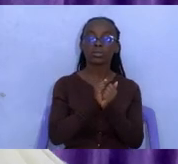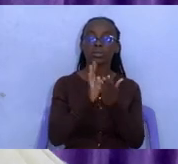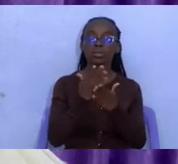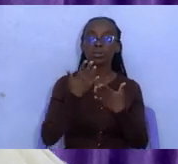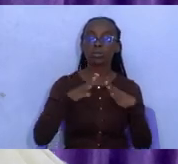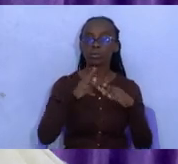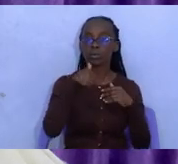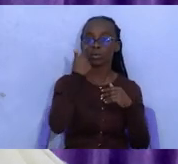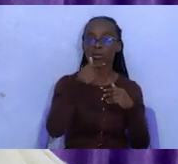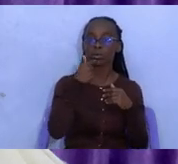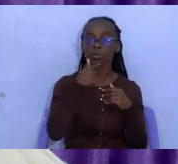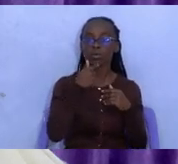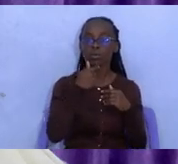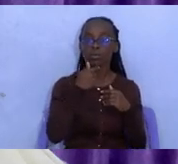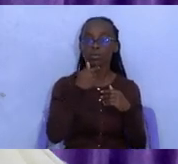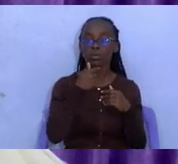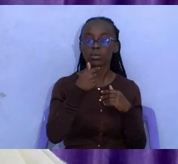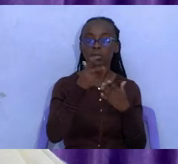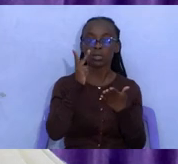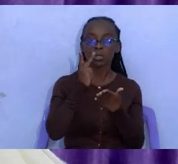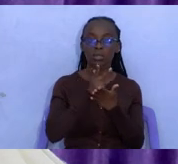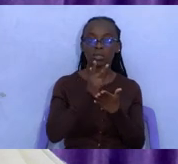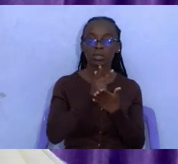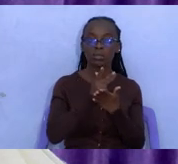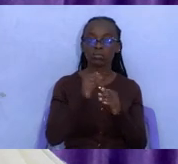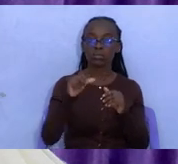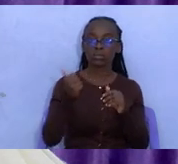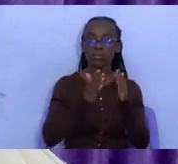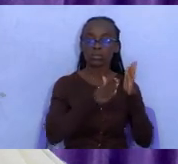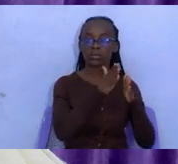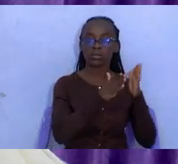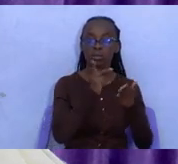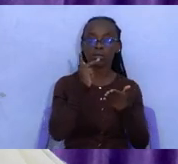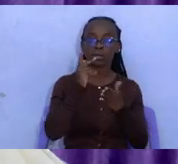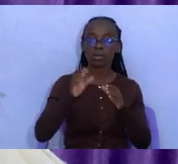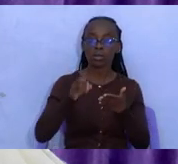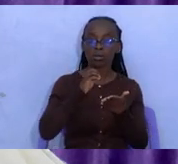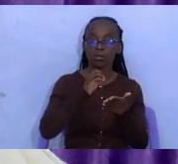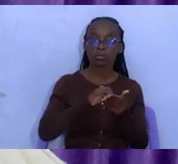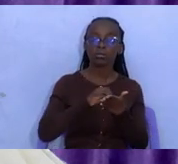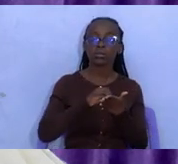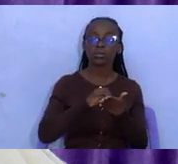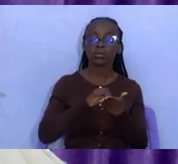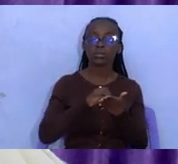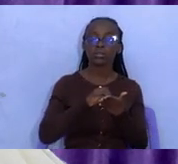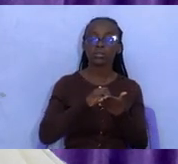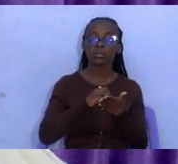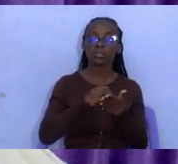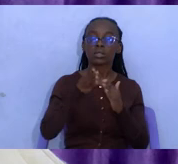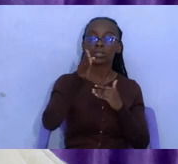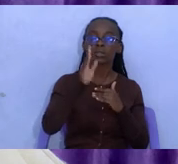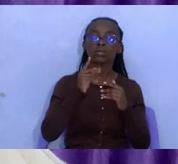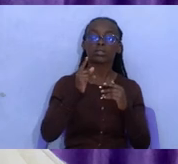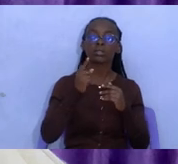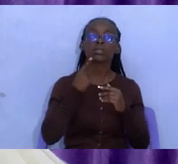ambao hawajaweka mikakati yoyote kwa kujitia nia. Nataka kuomba ya kwamba kiu inaanza ndani ya mtu katika jina